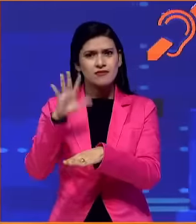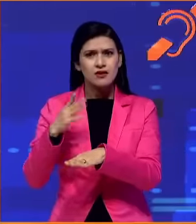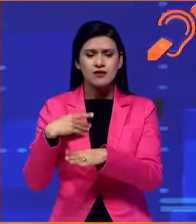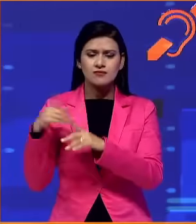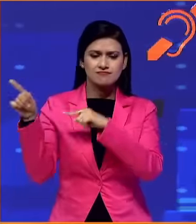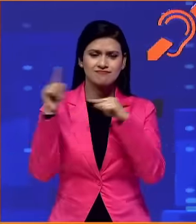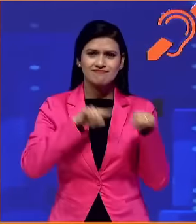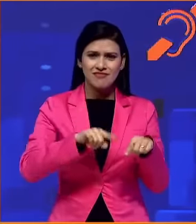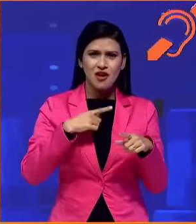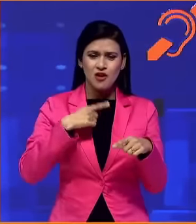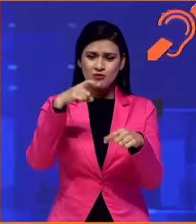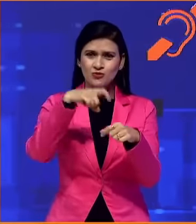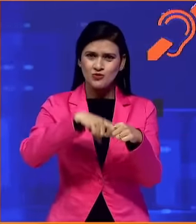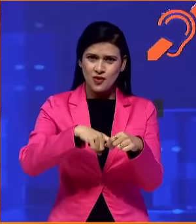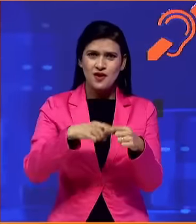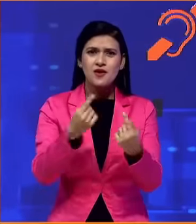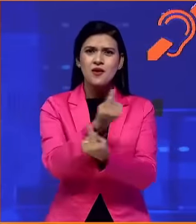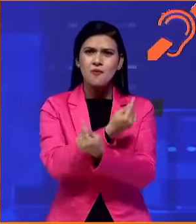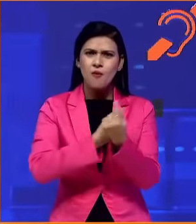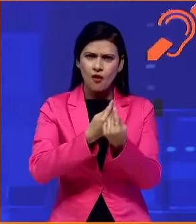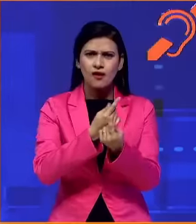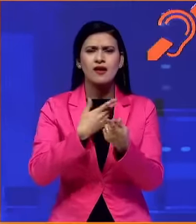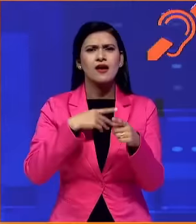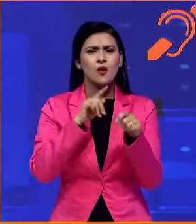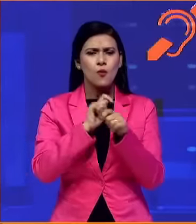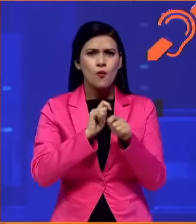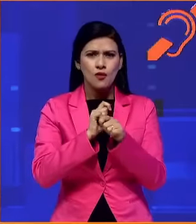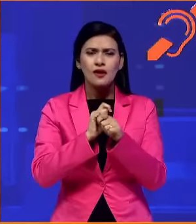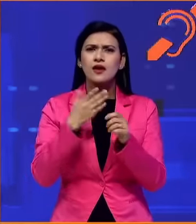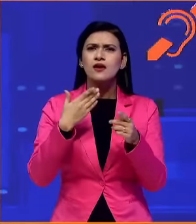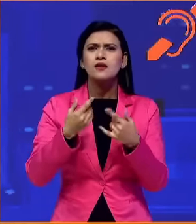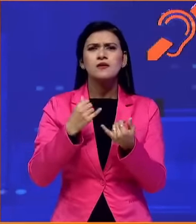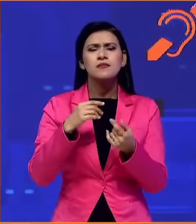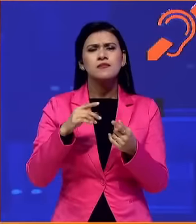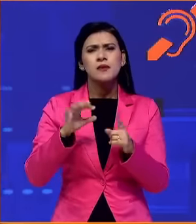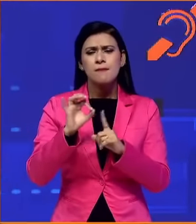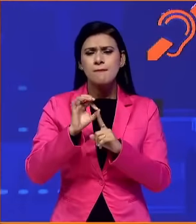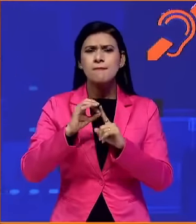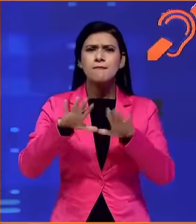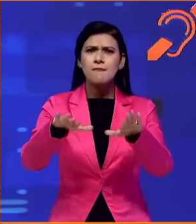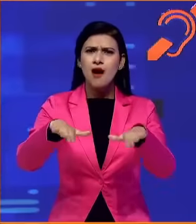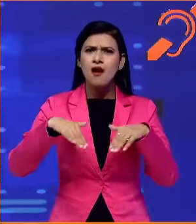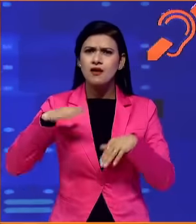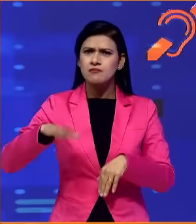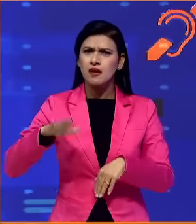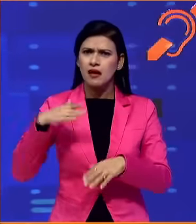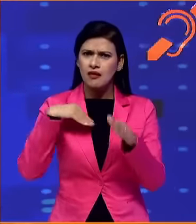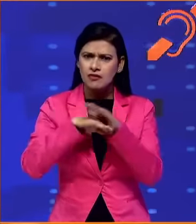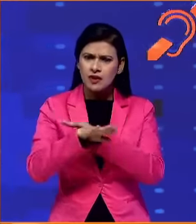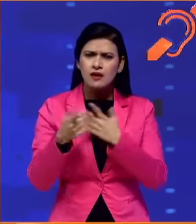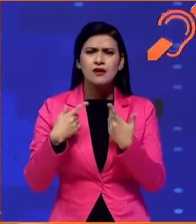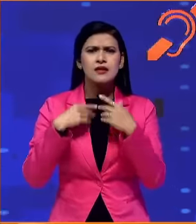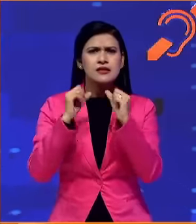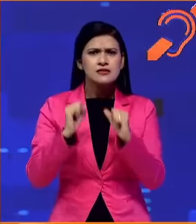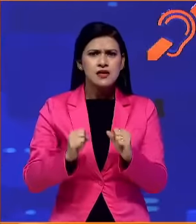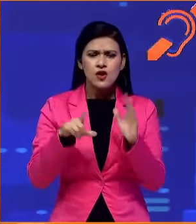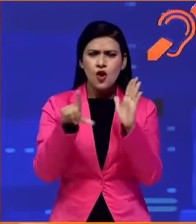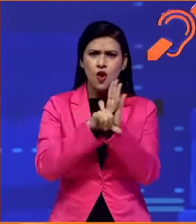राजनीतिमें,सदनमें,संसदमें, विधानसभामेंयासरकारकेलिएकानूनबनातेसमयमेरेकामआतीहै। चाहे